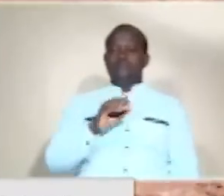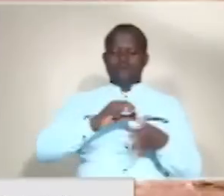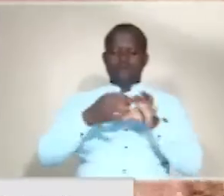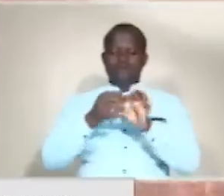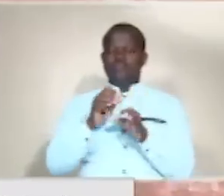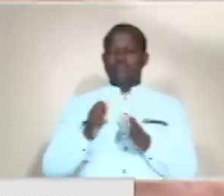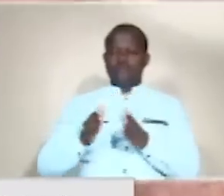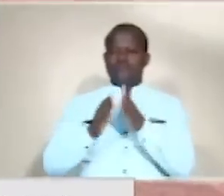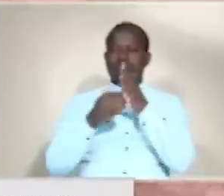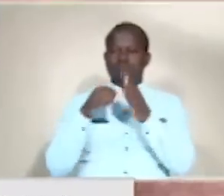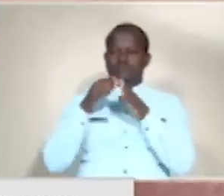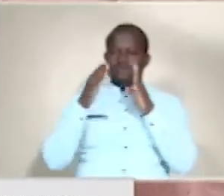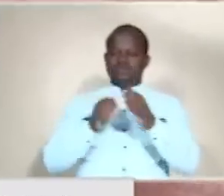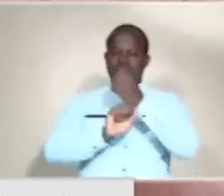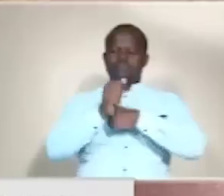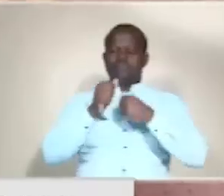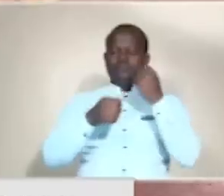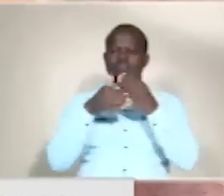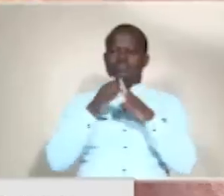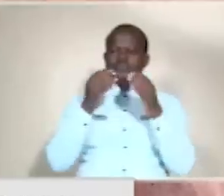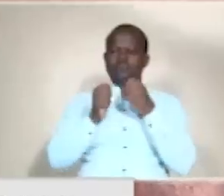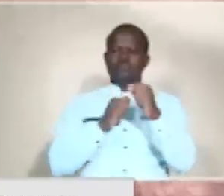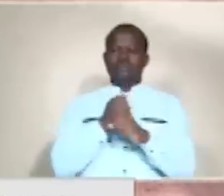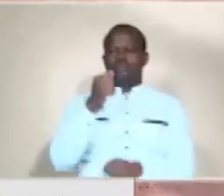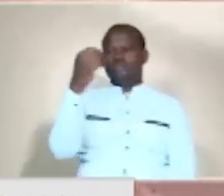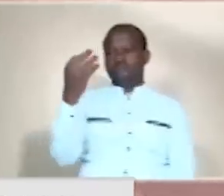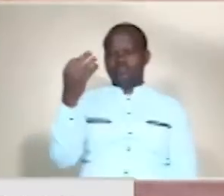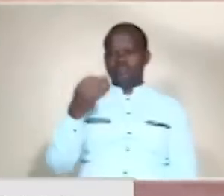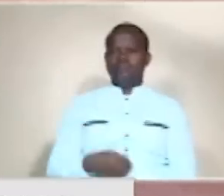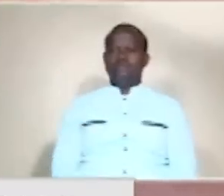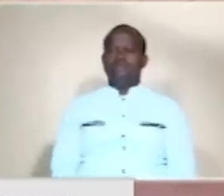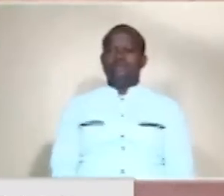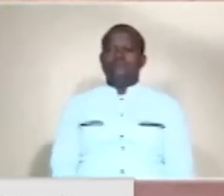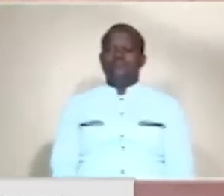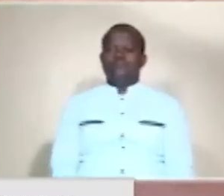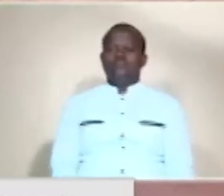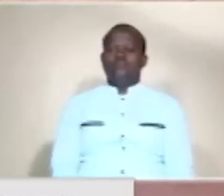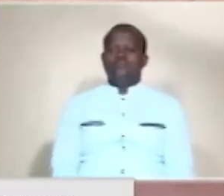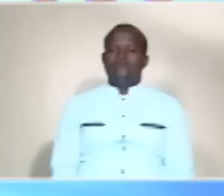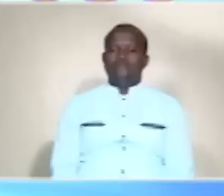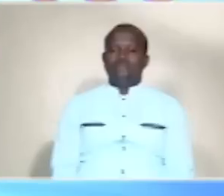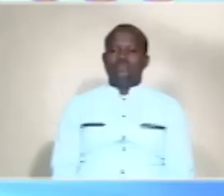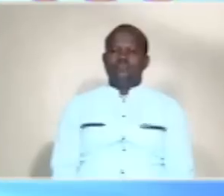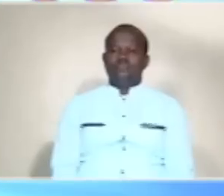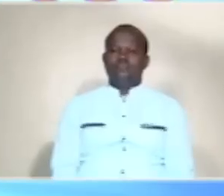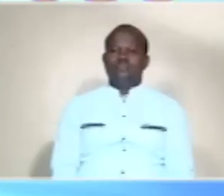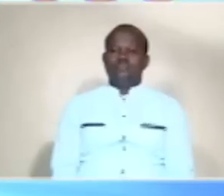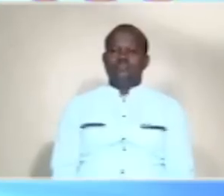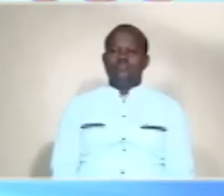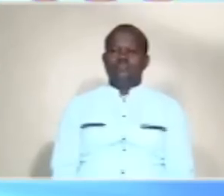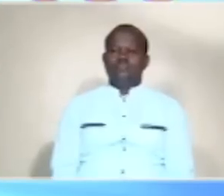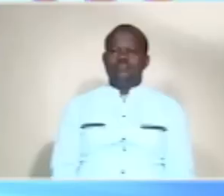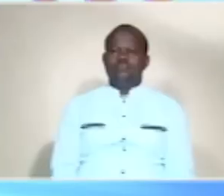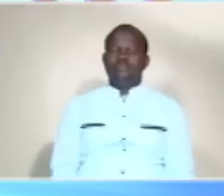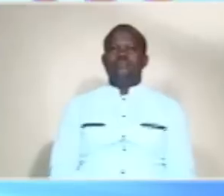Constructor biteganyijwe ko imirimo yo kuwukora izamara imyaka 3. Ari Muhirwa mu karere ka Burera. Urakoze cyane ari